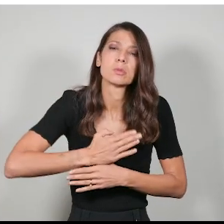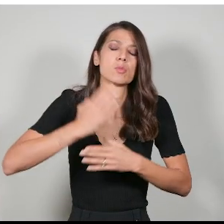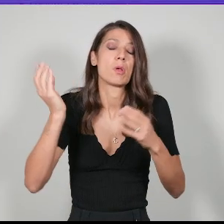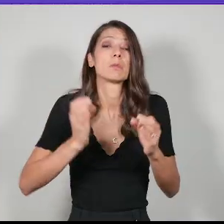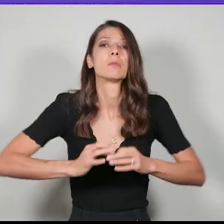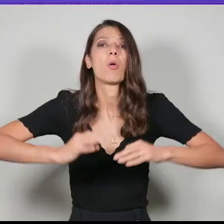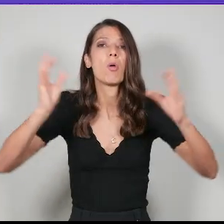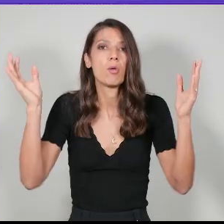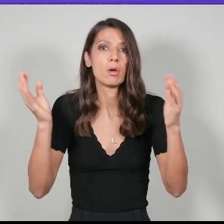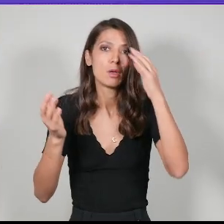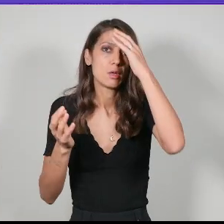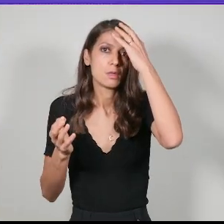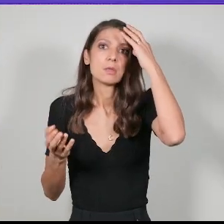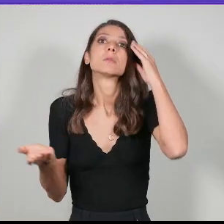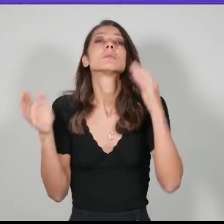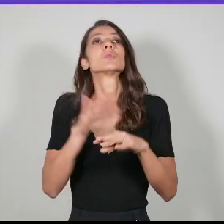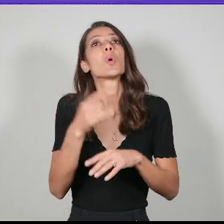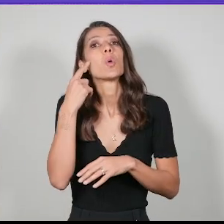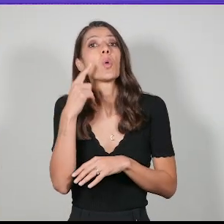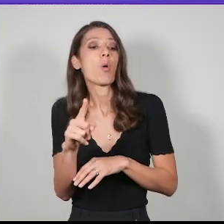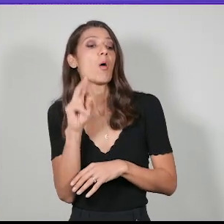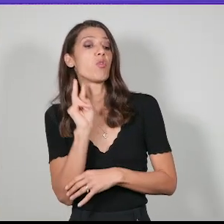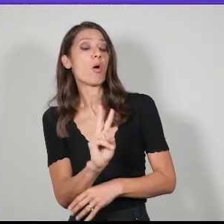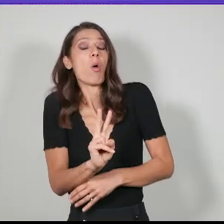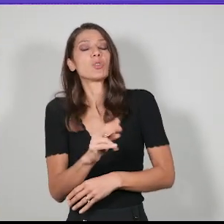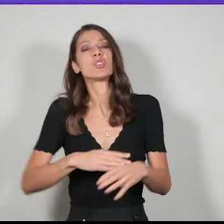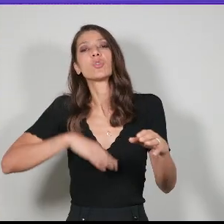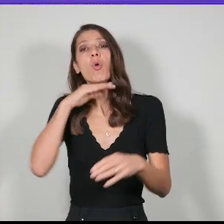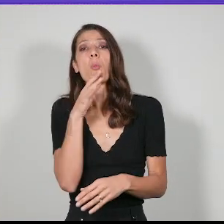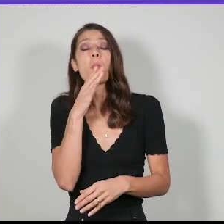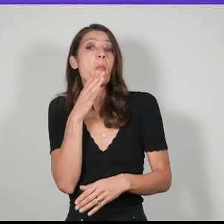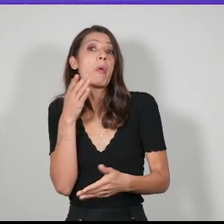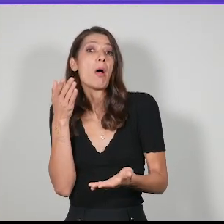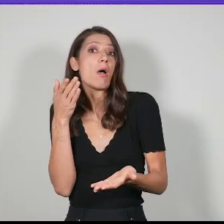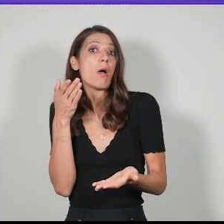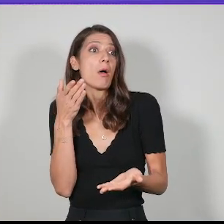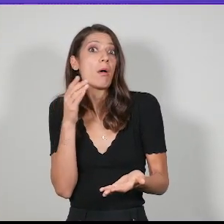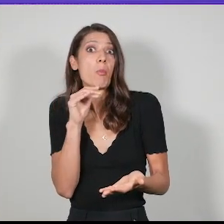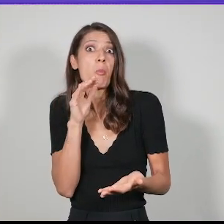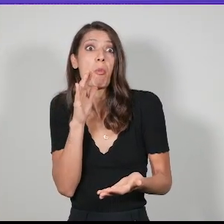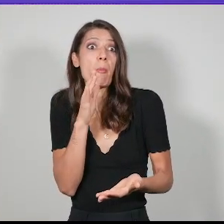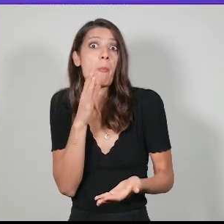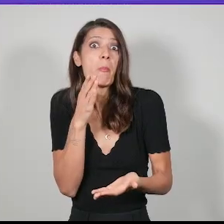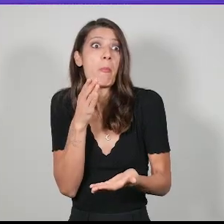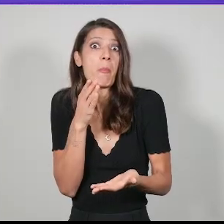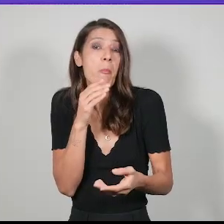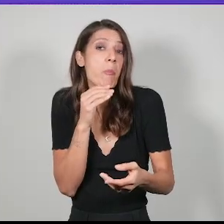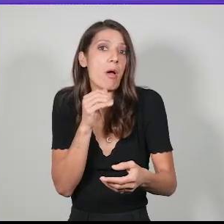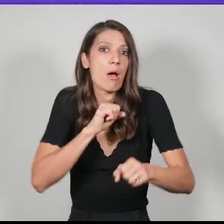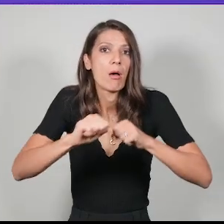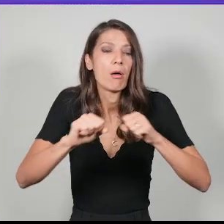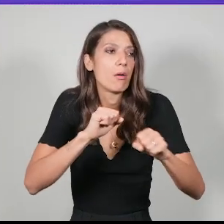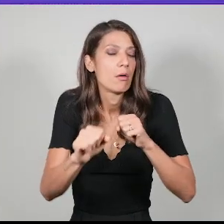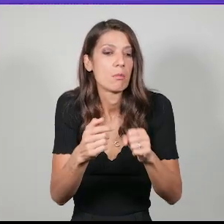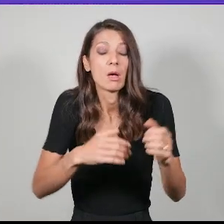que ça peut donner effectivement l'illusion qu'on ne peut pas faire grand-chose face à une réalité comme celle-là. Or, je pense que, et c'est